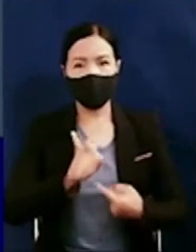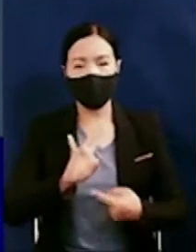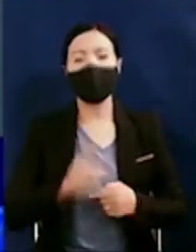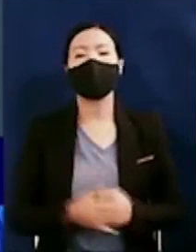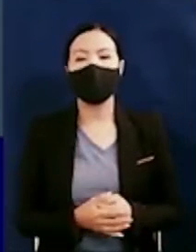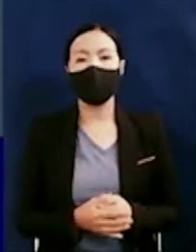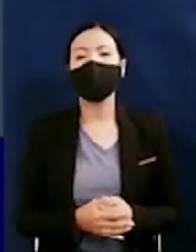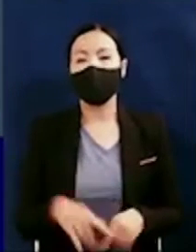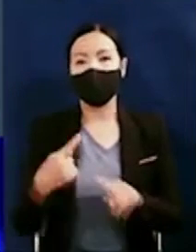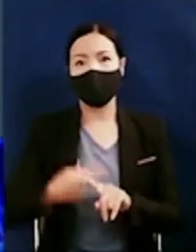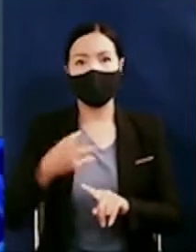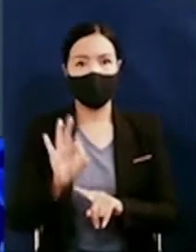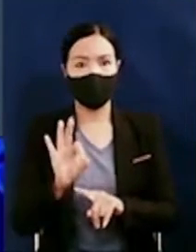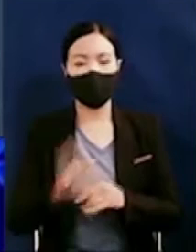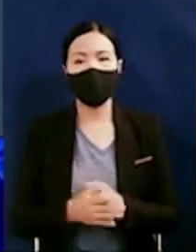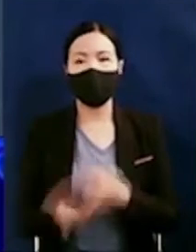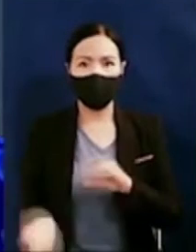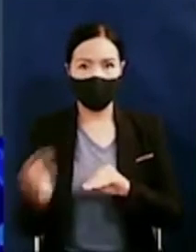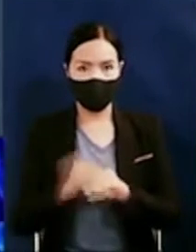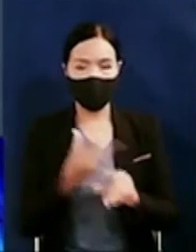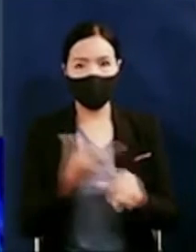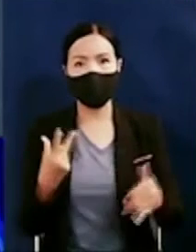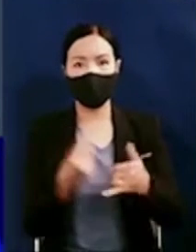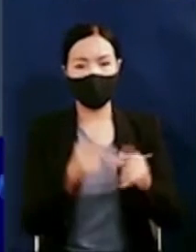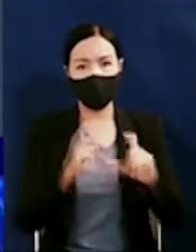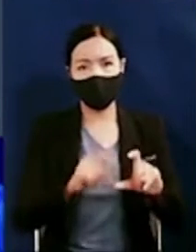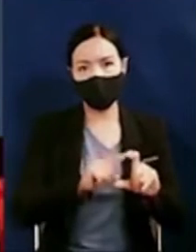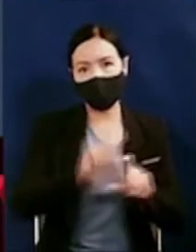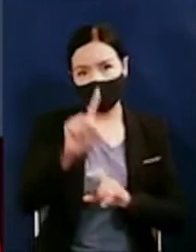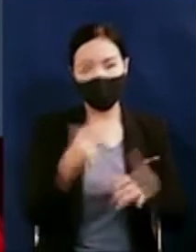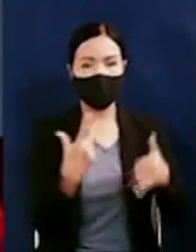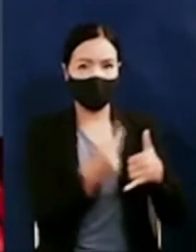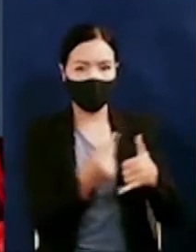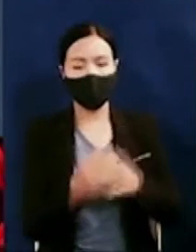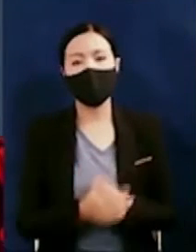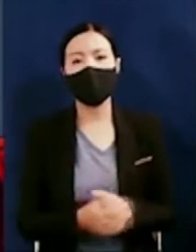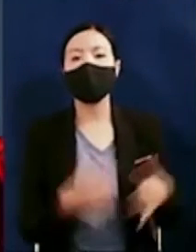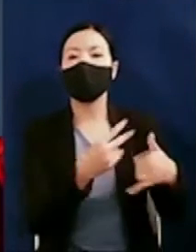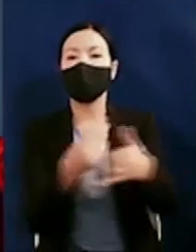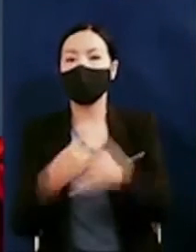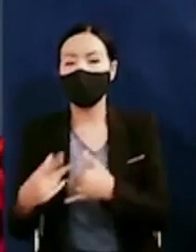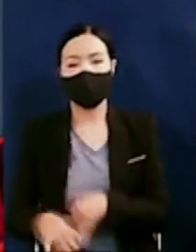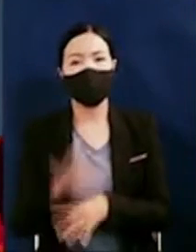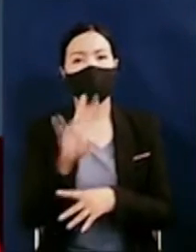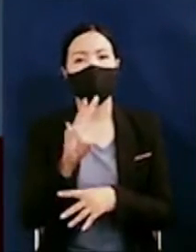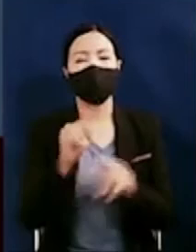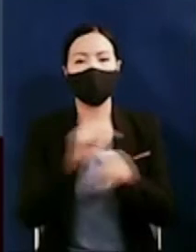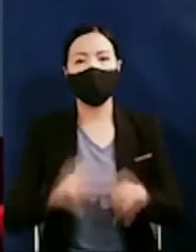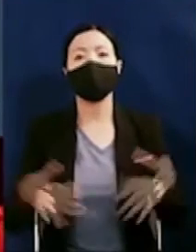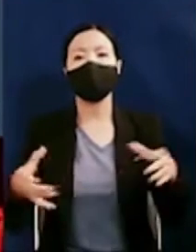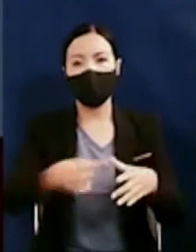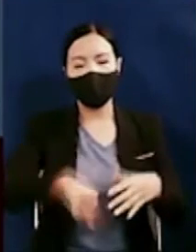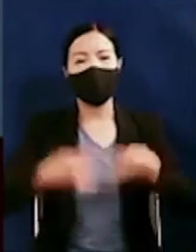คือ 60ปีขึ้นไปและ 8โลคนะและมากกว่า 50%เข็มหนึทั้งประเทศรวมเด็ก